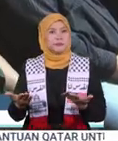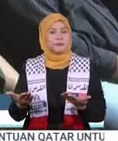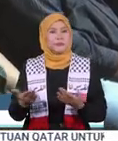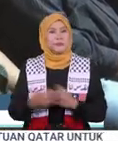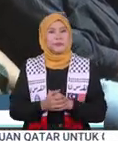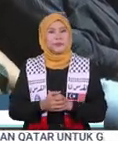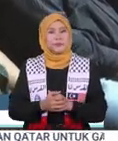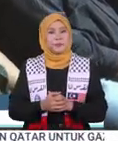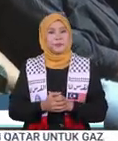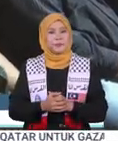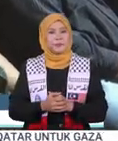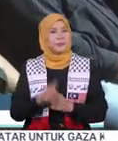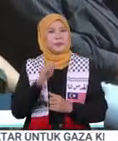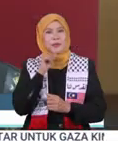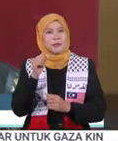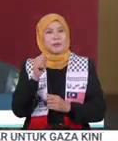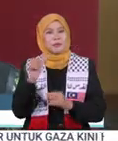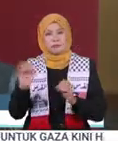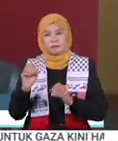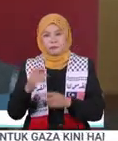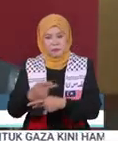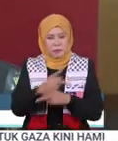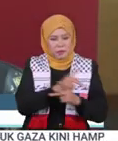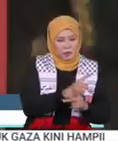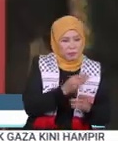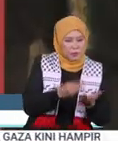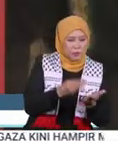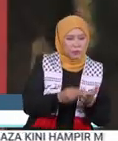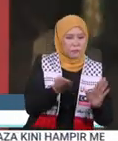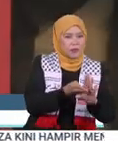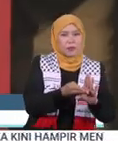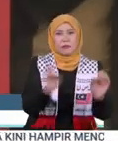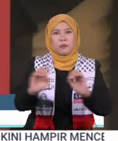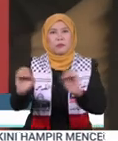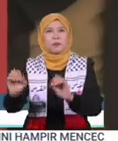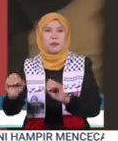dapat suntikan dana daripada mana-mana bank.